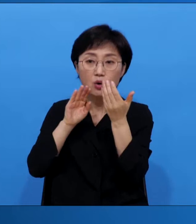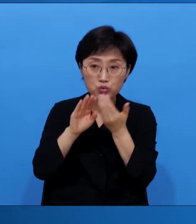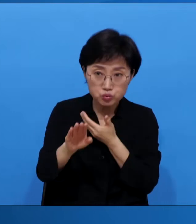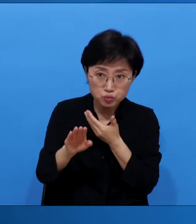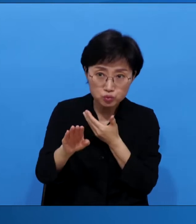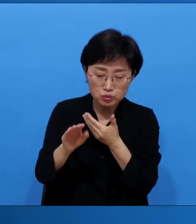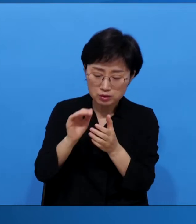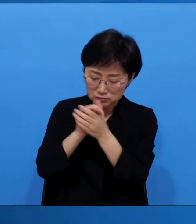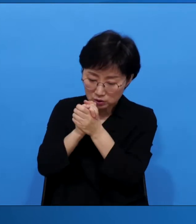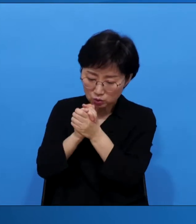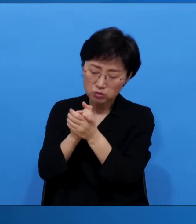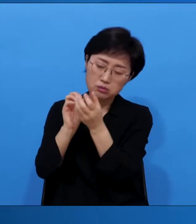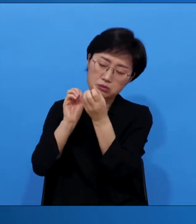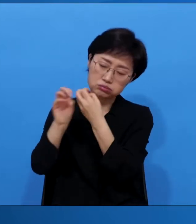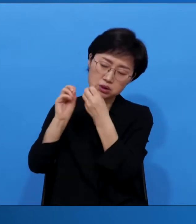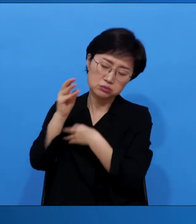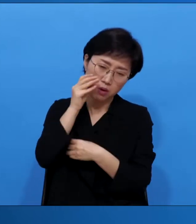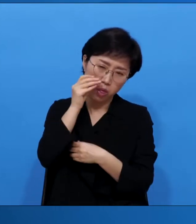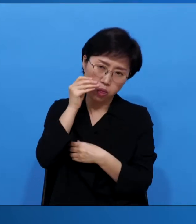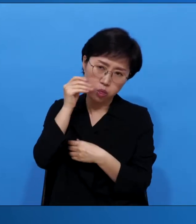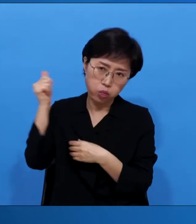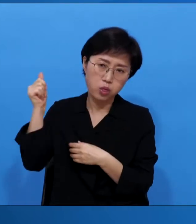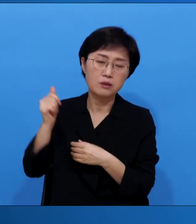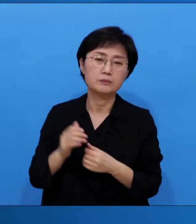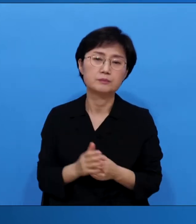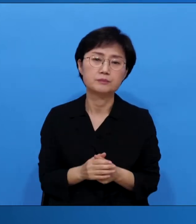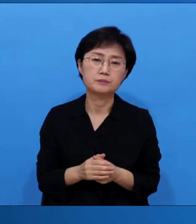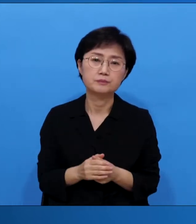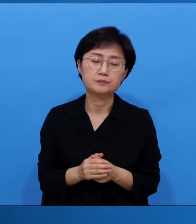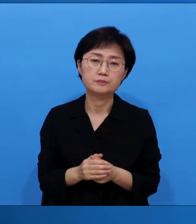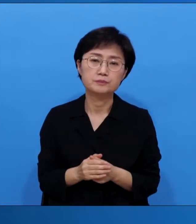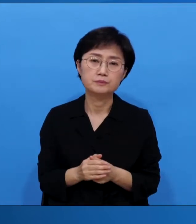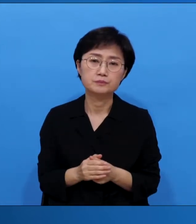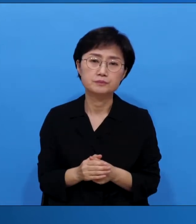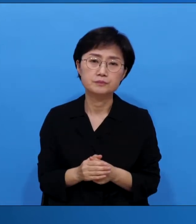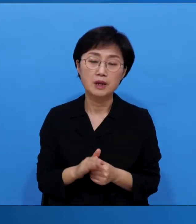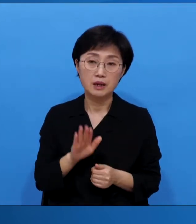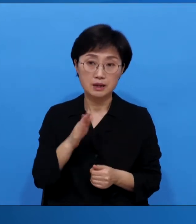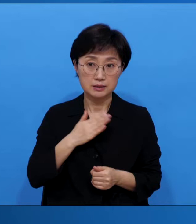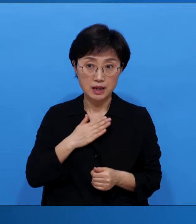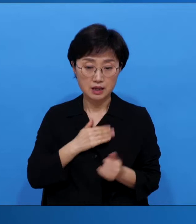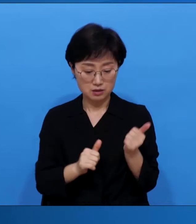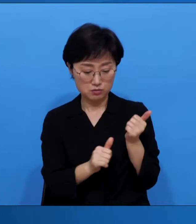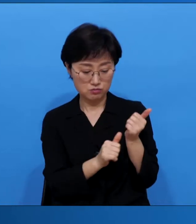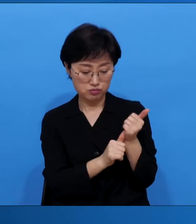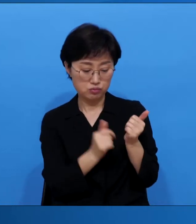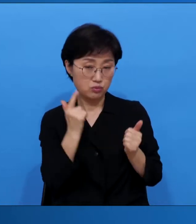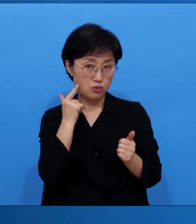And it was from that moment on that answers began to come. 부목사로 있을 때